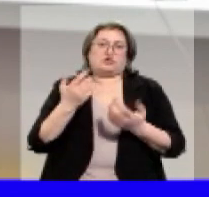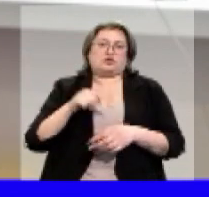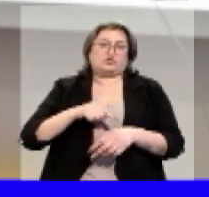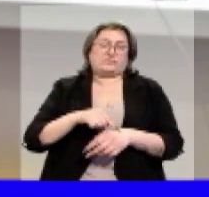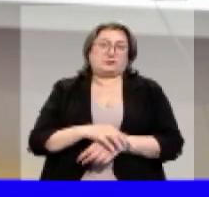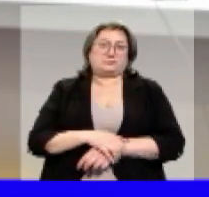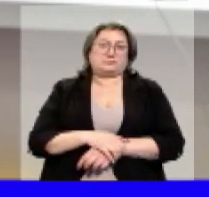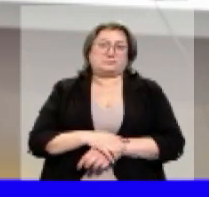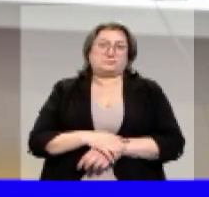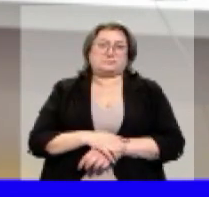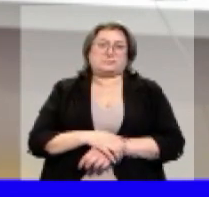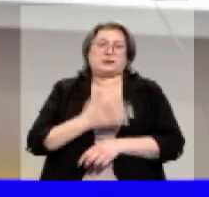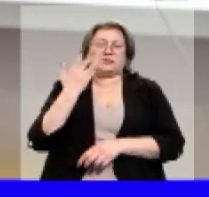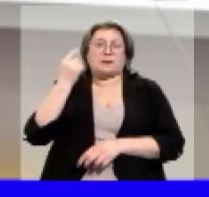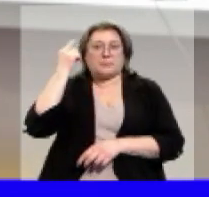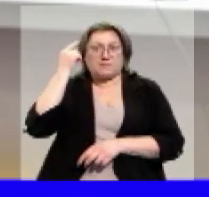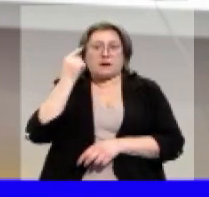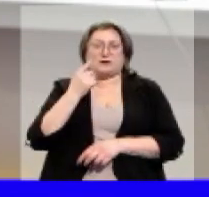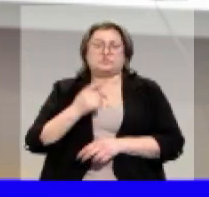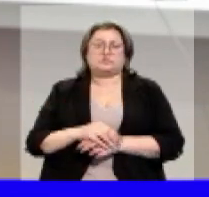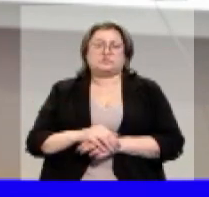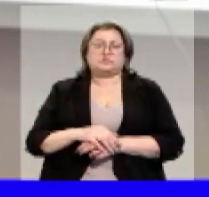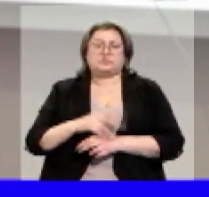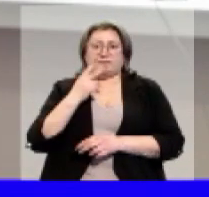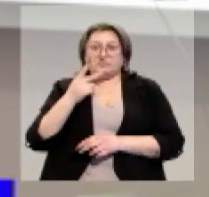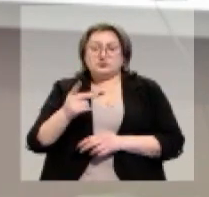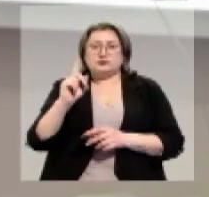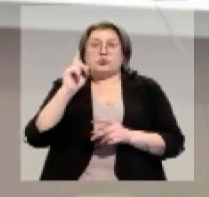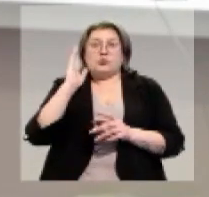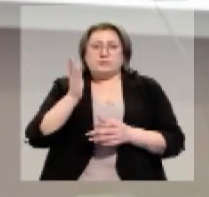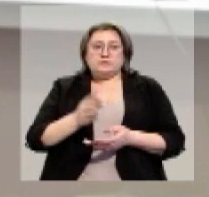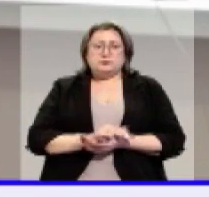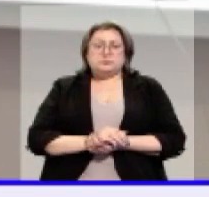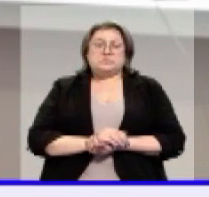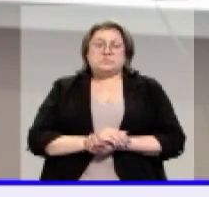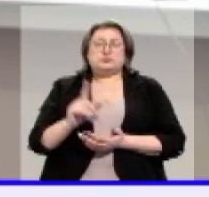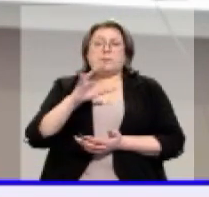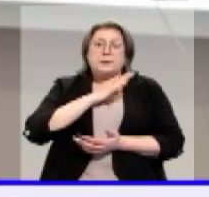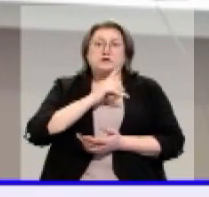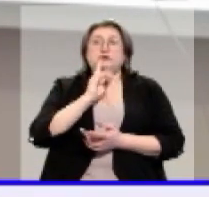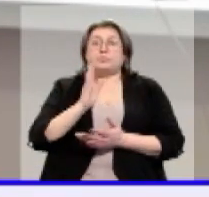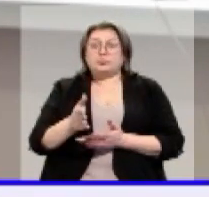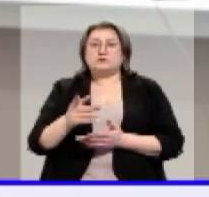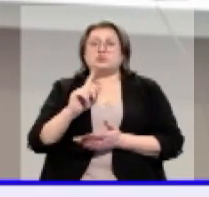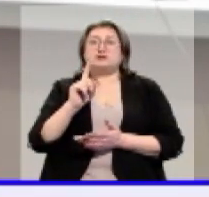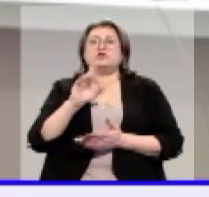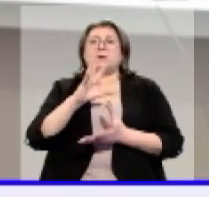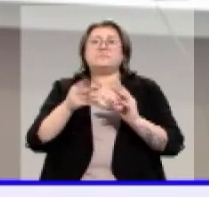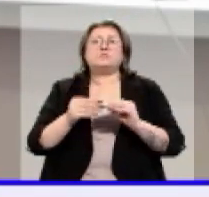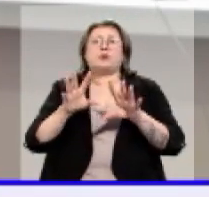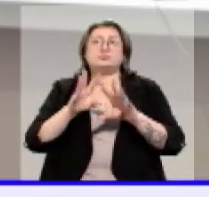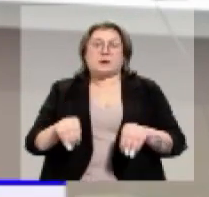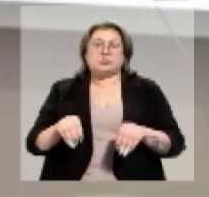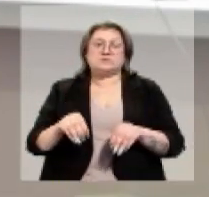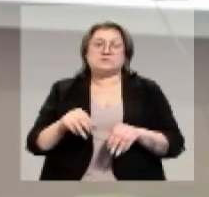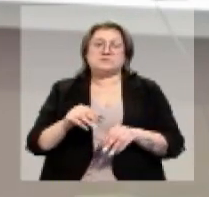чувство. Когда вот понимаешь, как и что будет, как это вот, что было, что будет, и чем сердце успокоится,